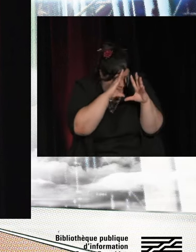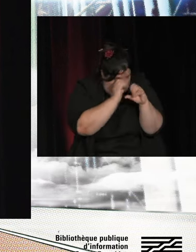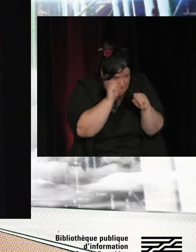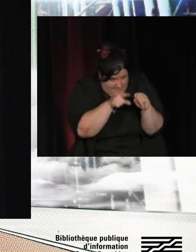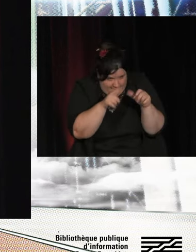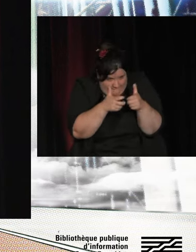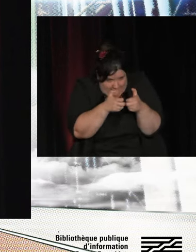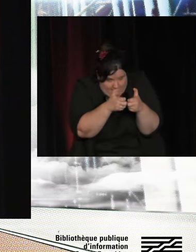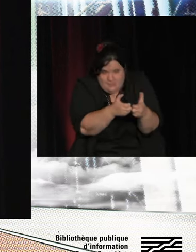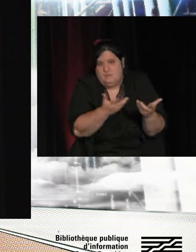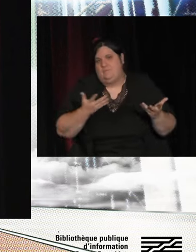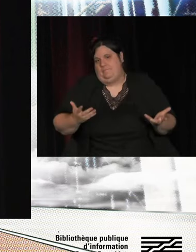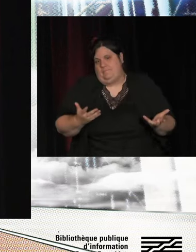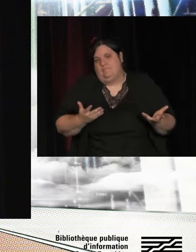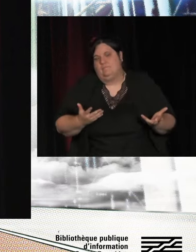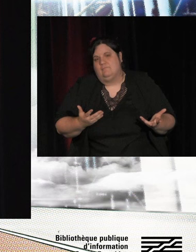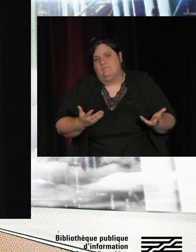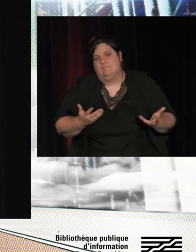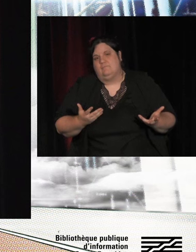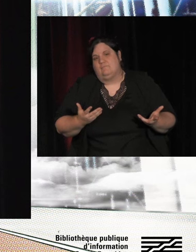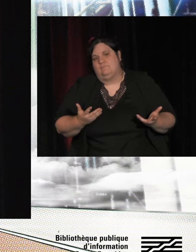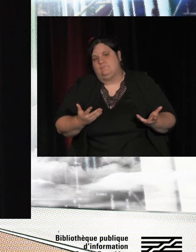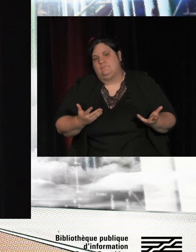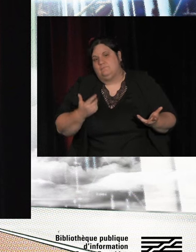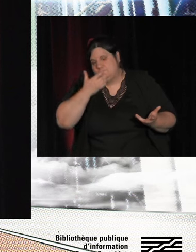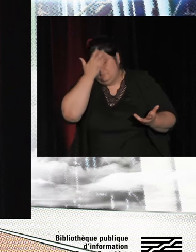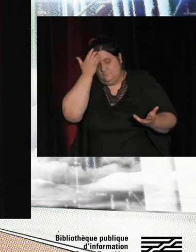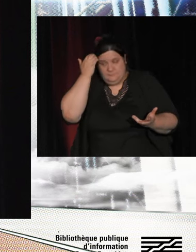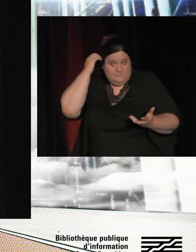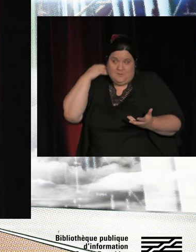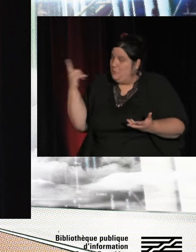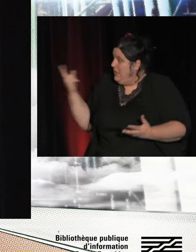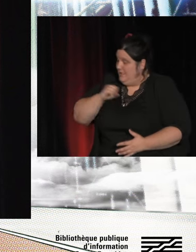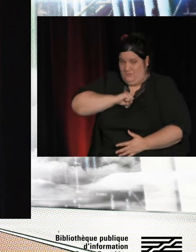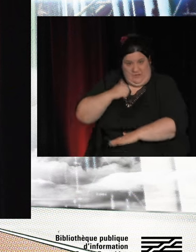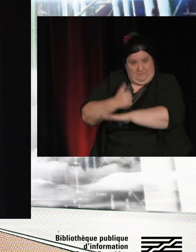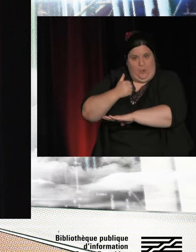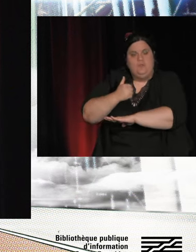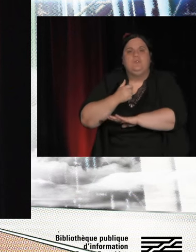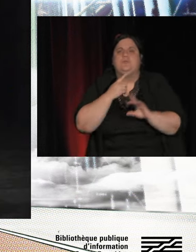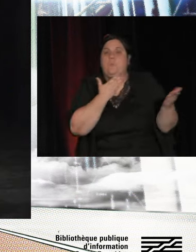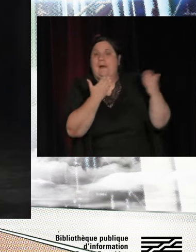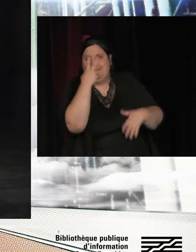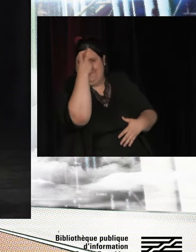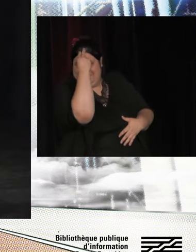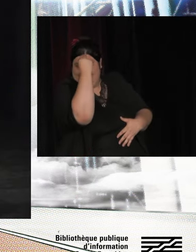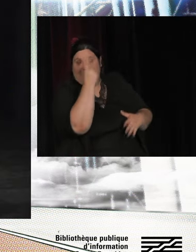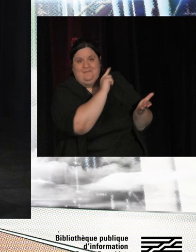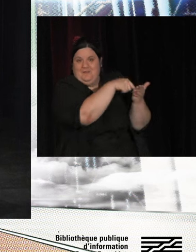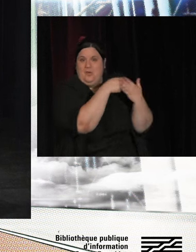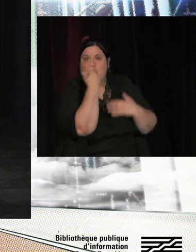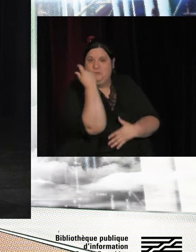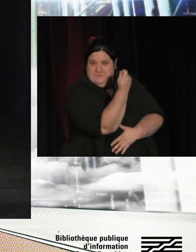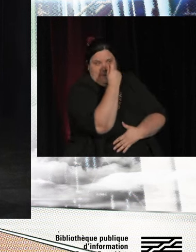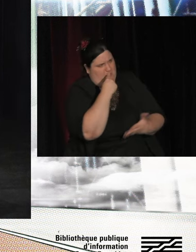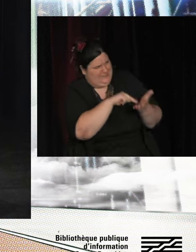vraiment hyper focus sur ce que je suis en train de faire. Donc là, les trois speedruns, comme j'ai dit, vont être moins techniques, mais j'espère que vous apprécierez le voyage parce